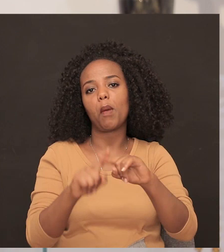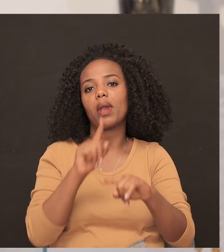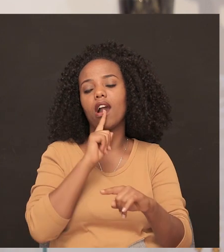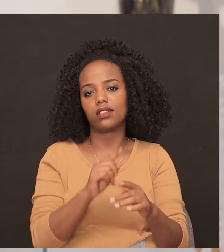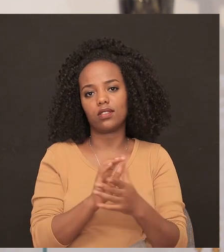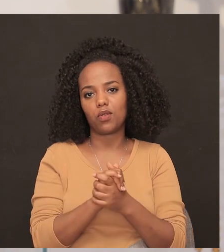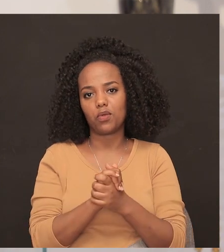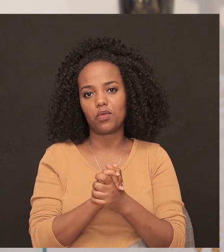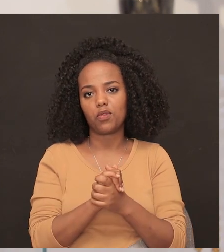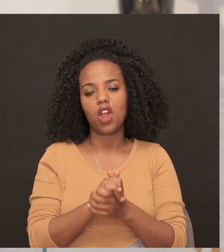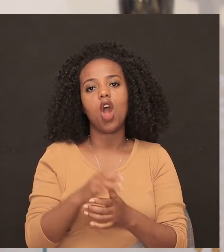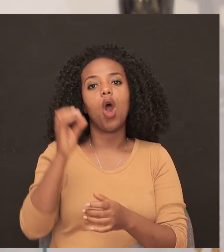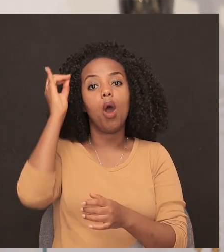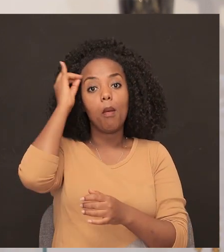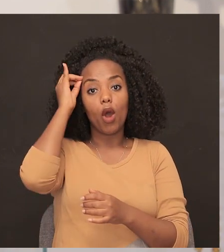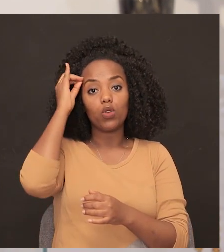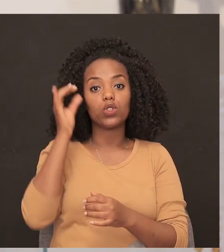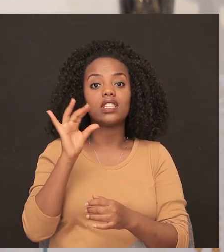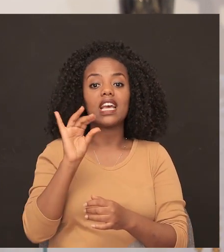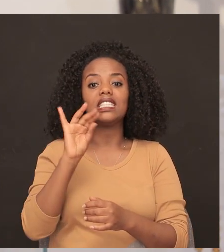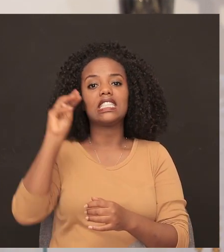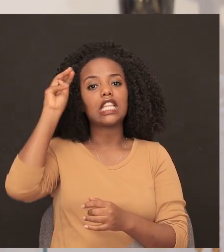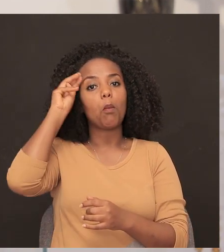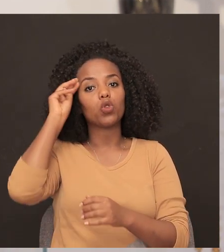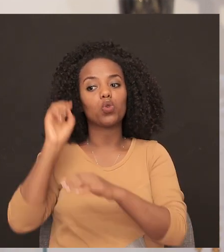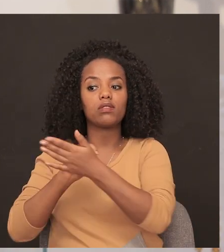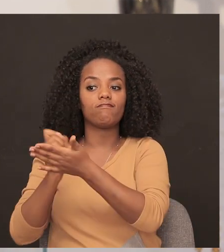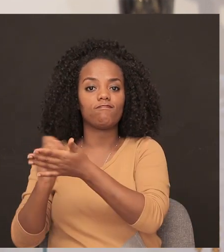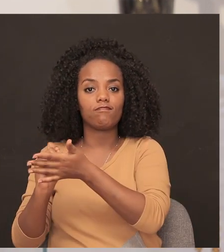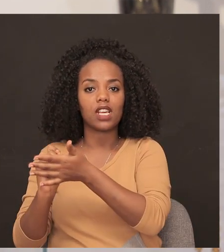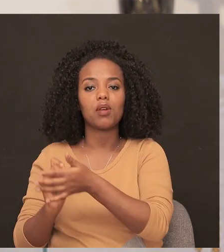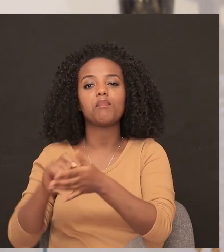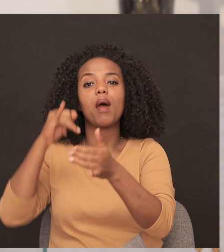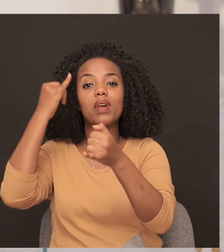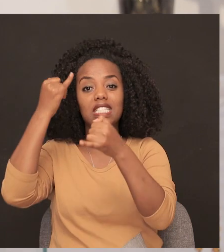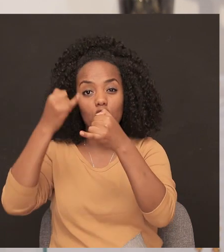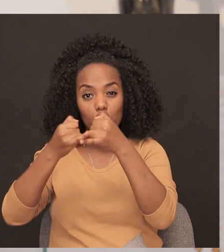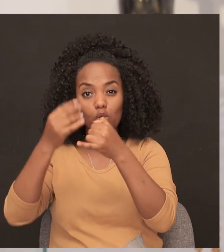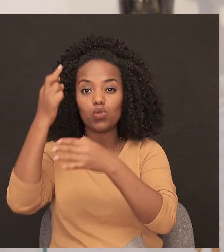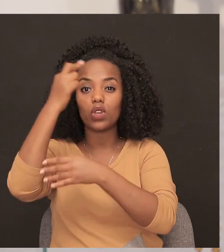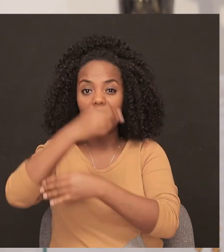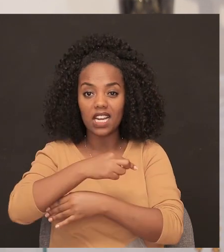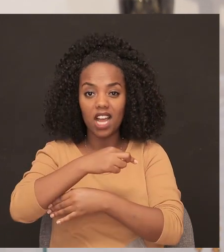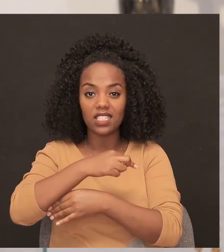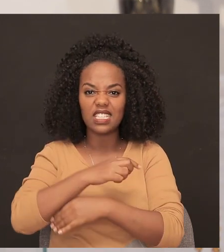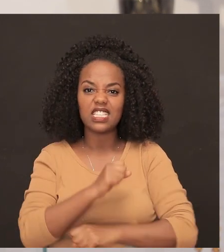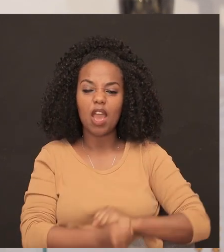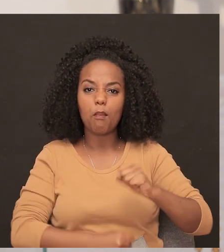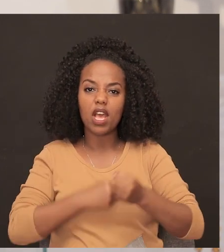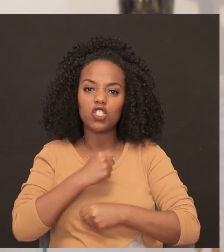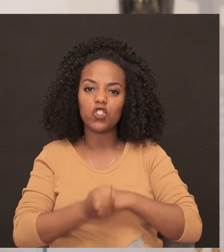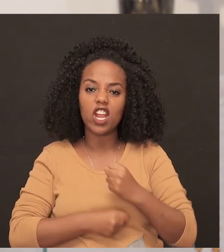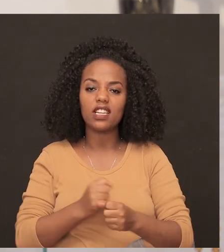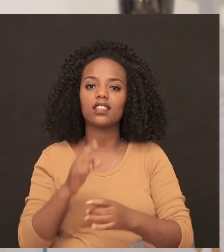ነው። ጳውሎስ ለዚህ ነው ለጢሞቴዎስ ሲነግረው በመጨረሻዎቹ ቀናት የሚያስጨንቅ